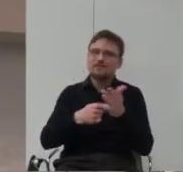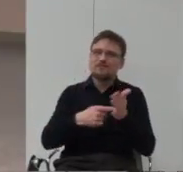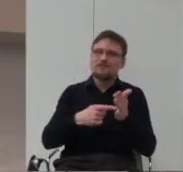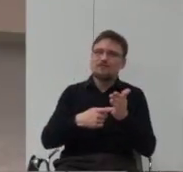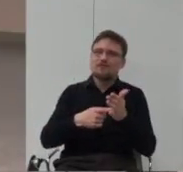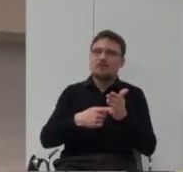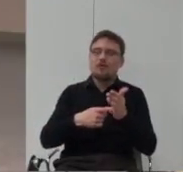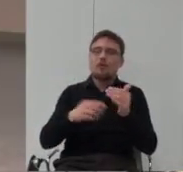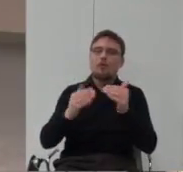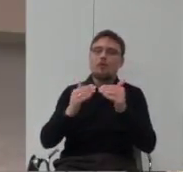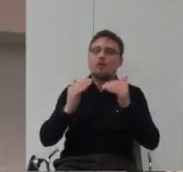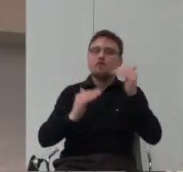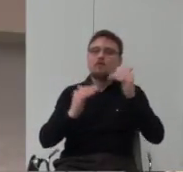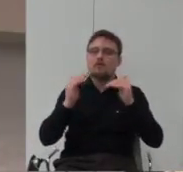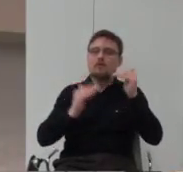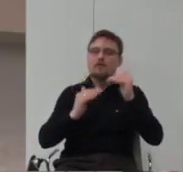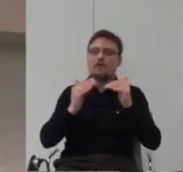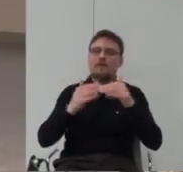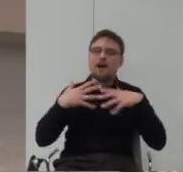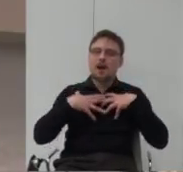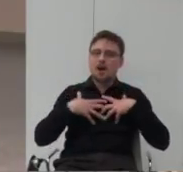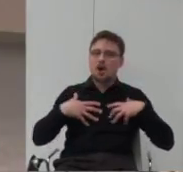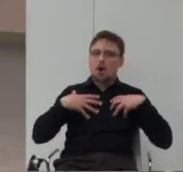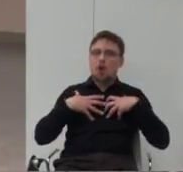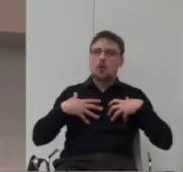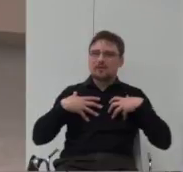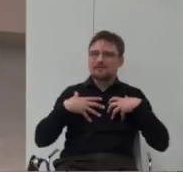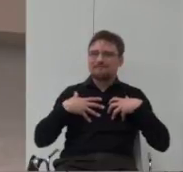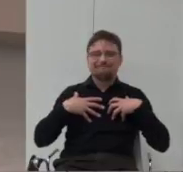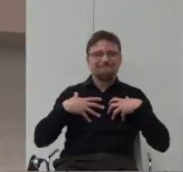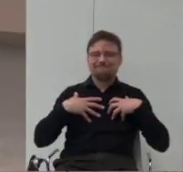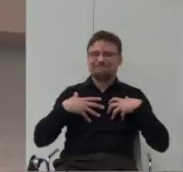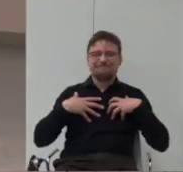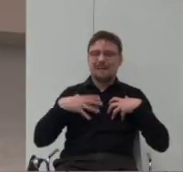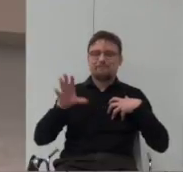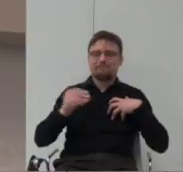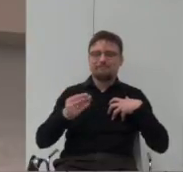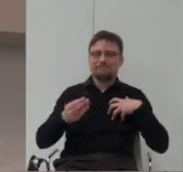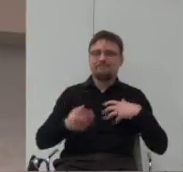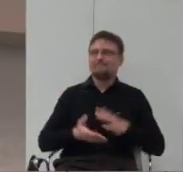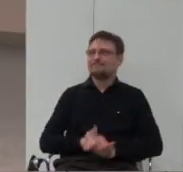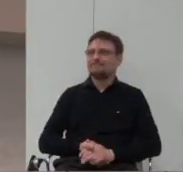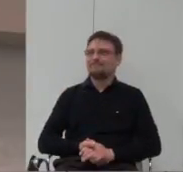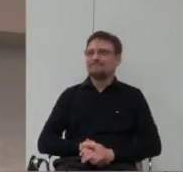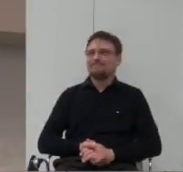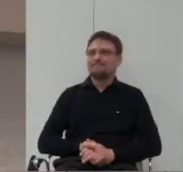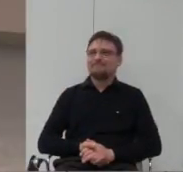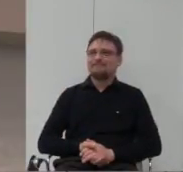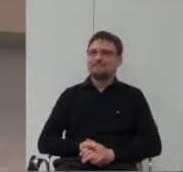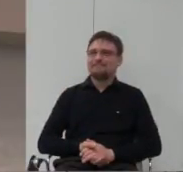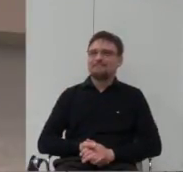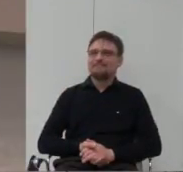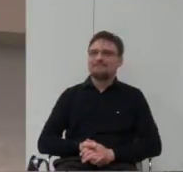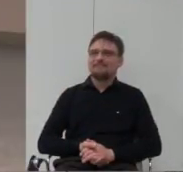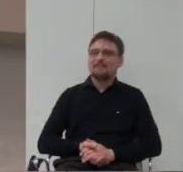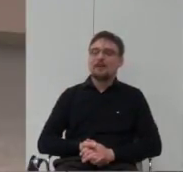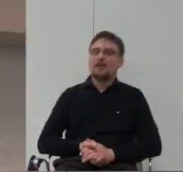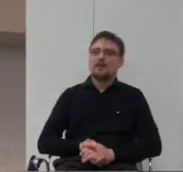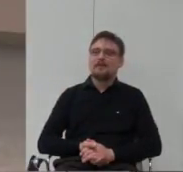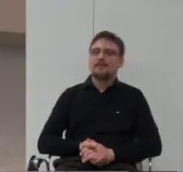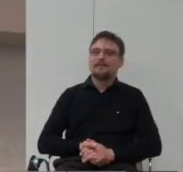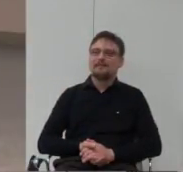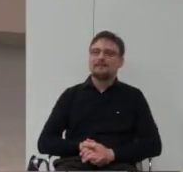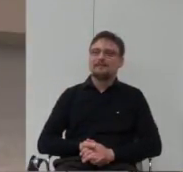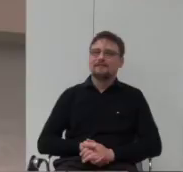ogromnej liczby mieszkań powoduje naruszenie równowagi ekologicznej na